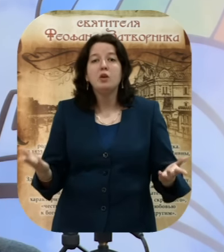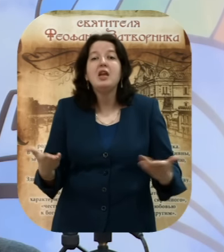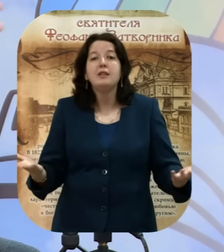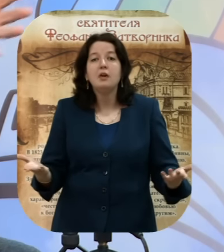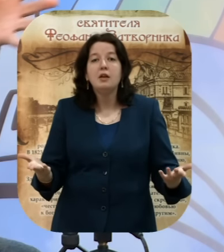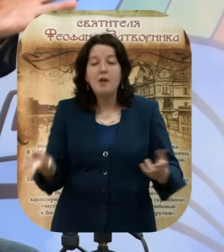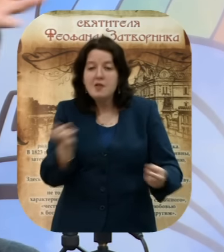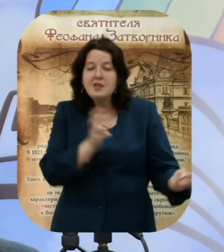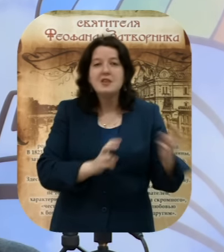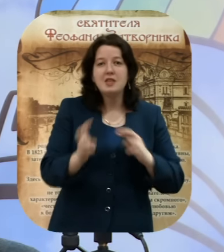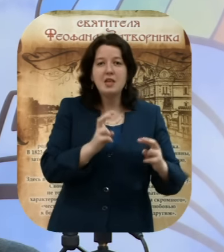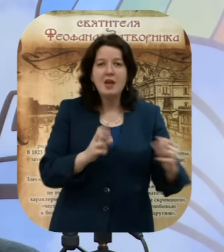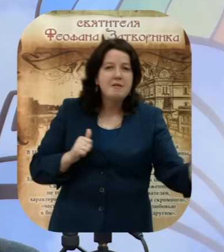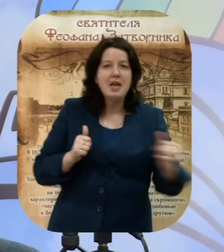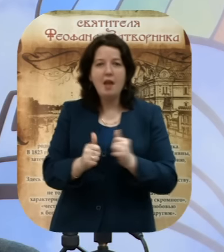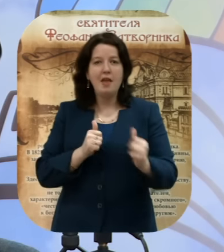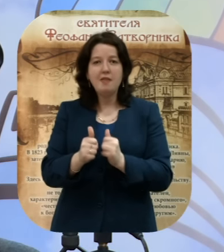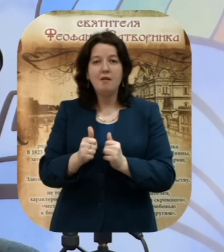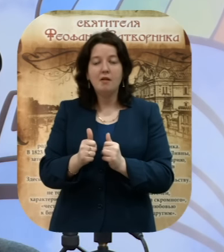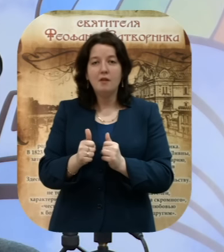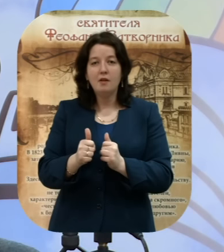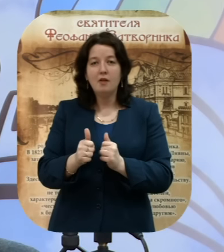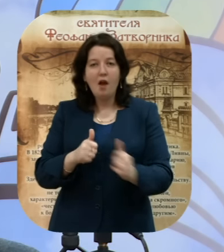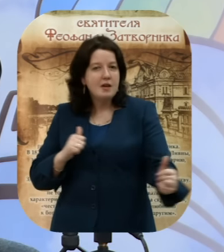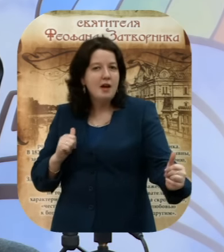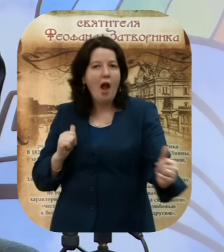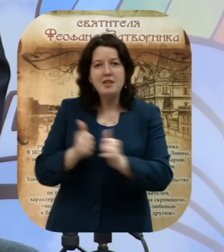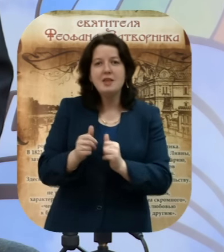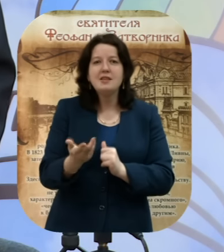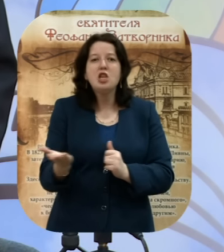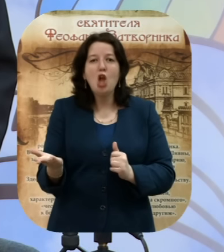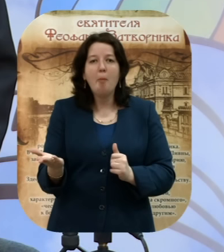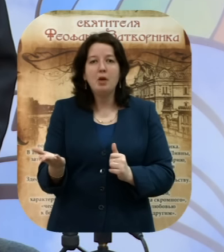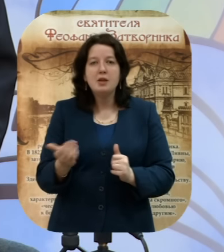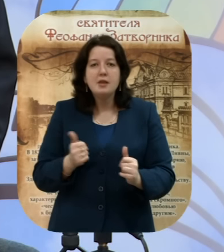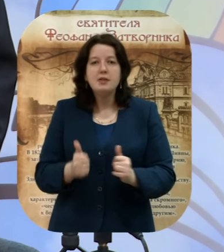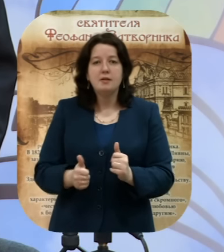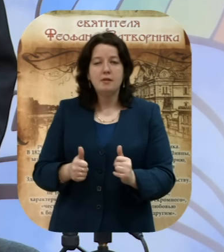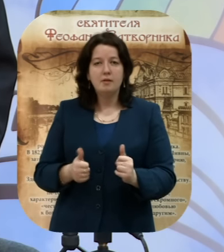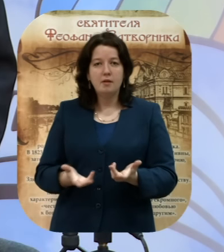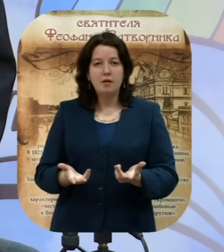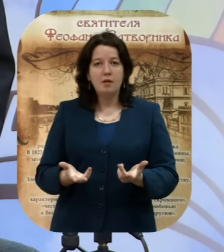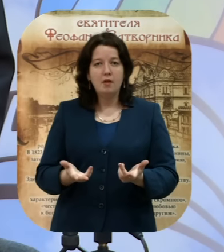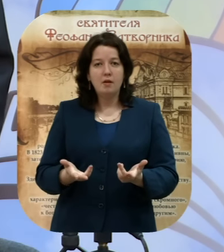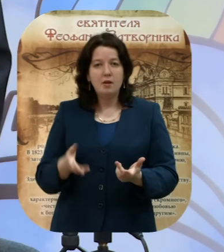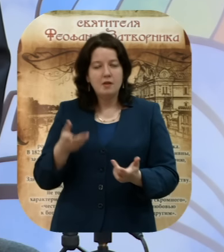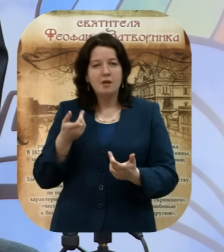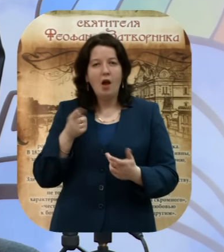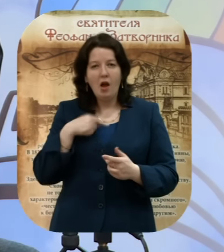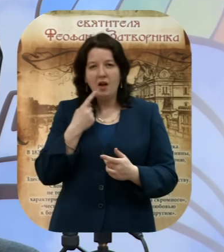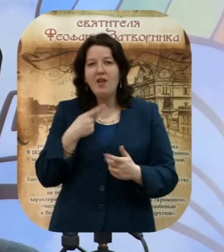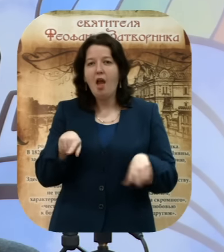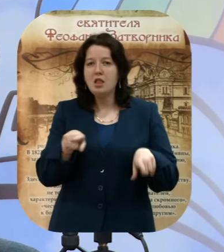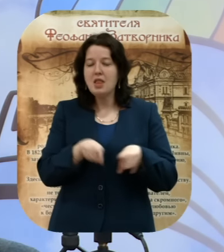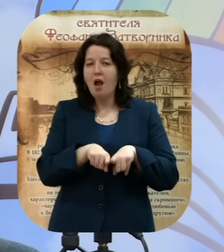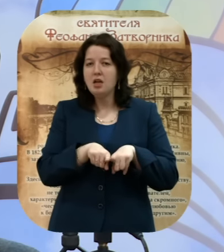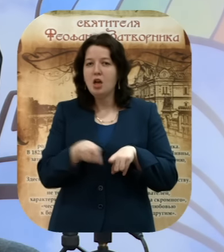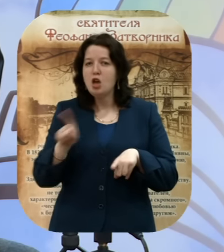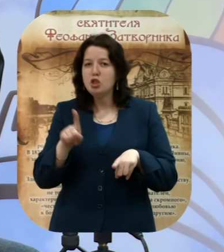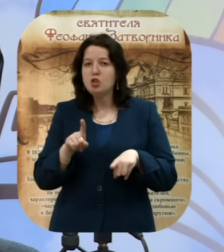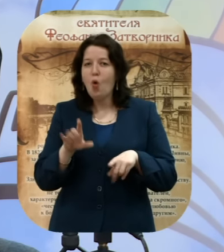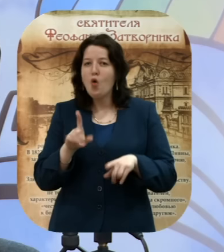делать? Ищи, гонись. Гонись. Зачем гонись? Знаете, говорят так, что